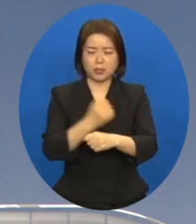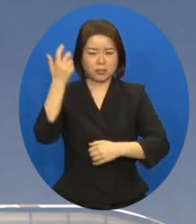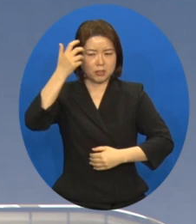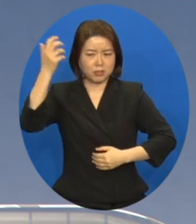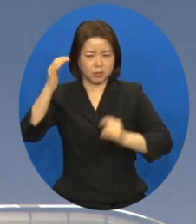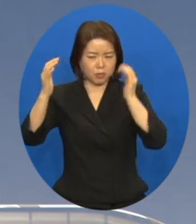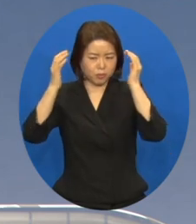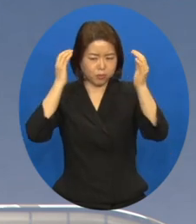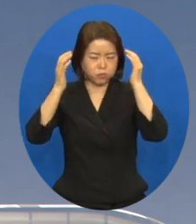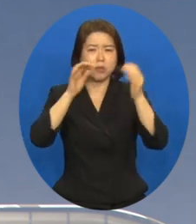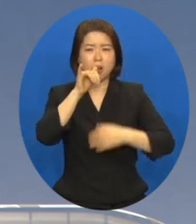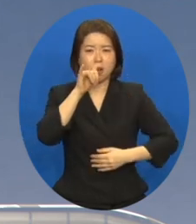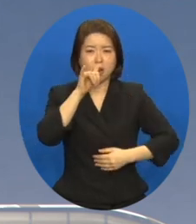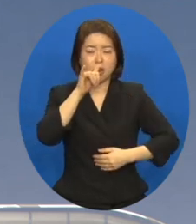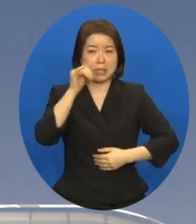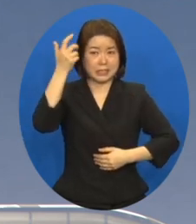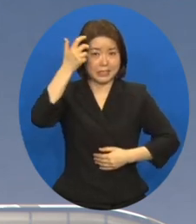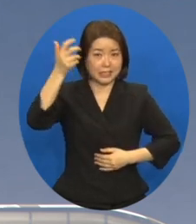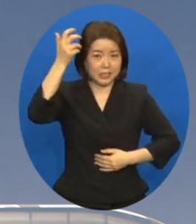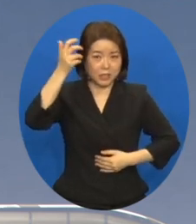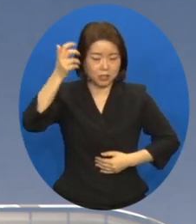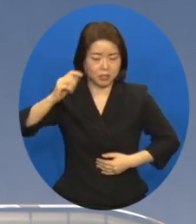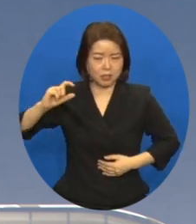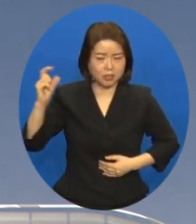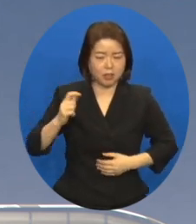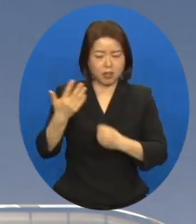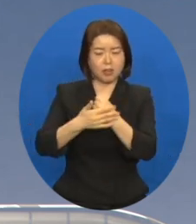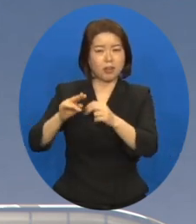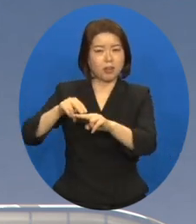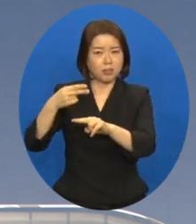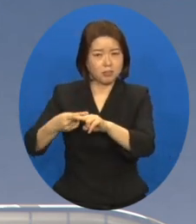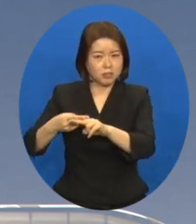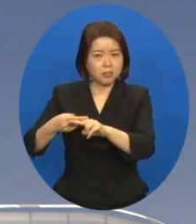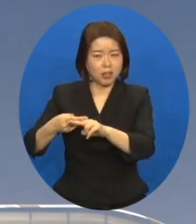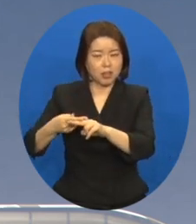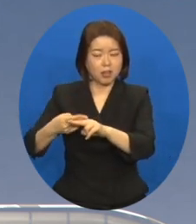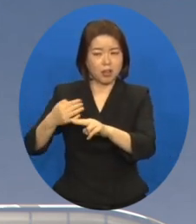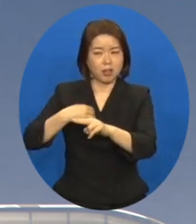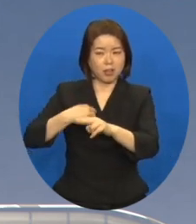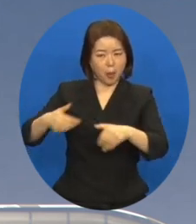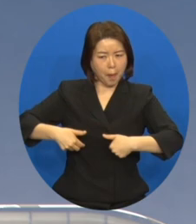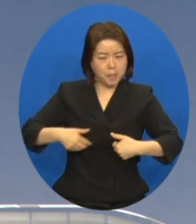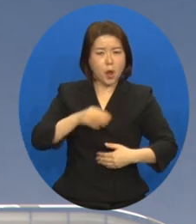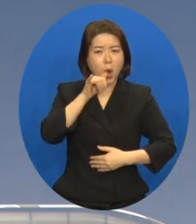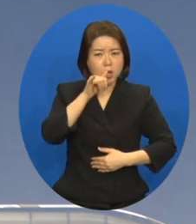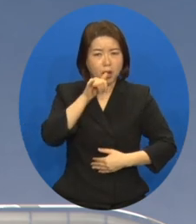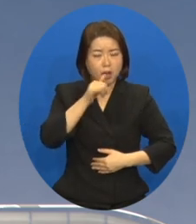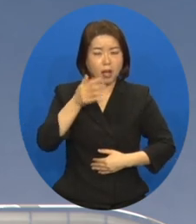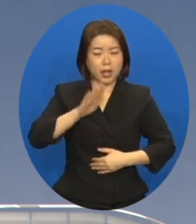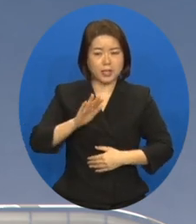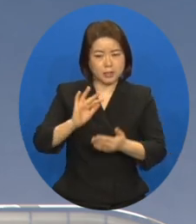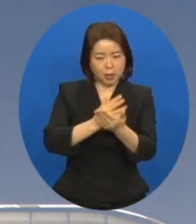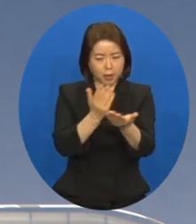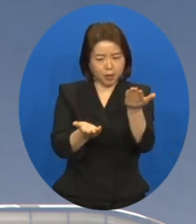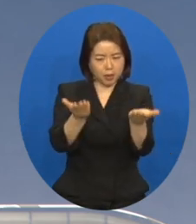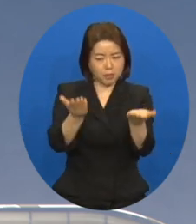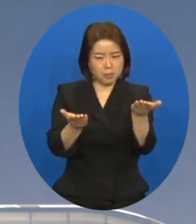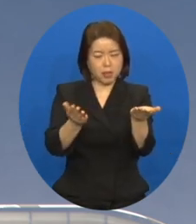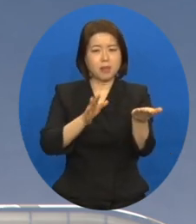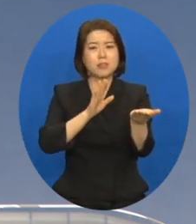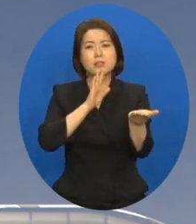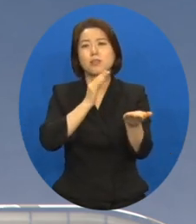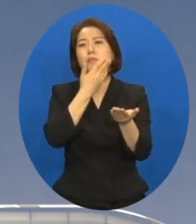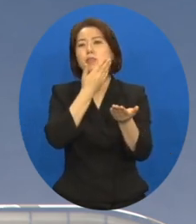혼란스러웠습니다. 영적인 강력한 은사도 우리에게 필요하지만 분별이 너무너무 중요하다는